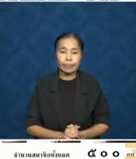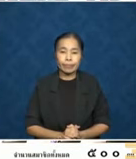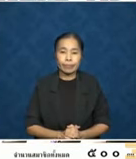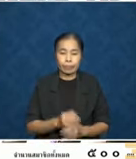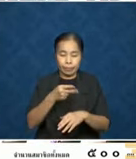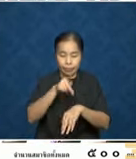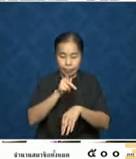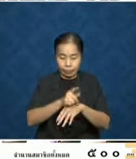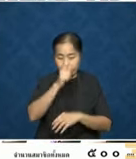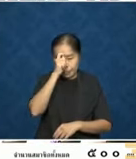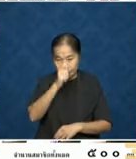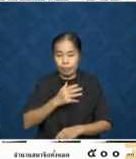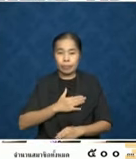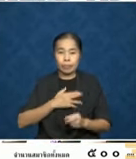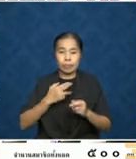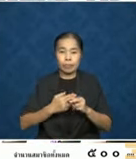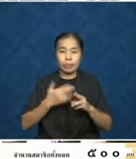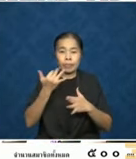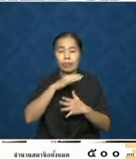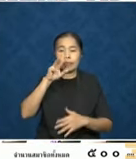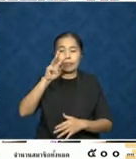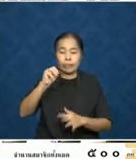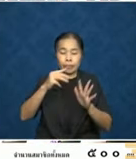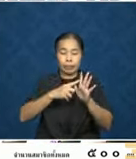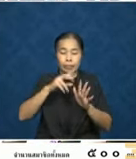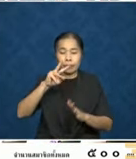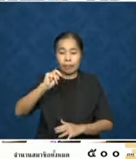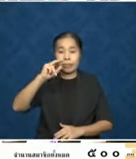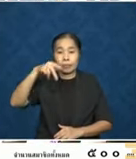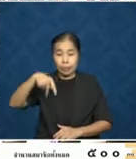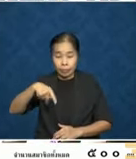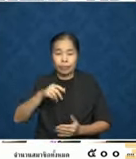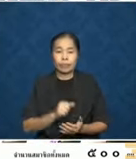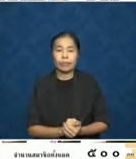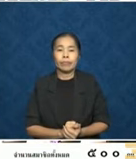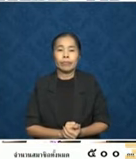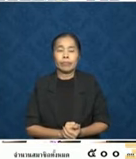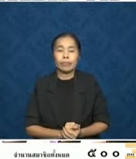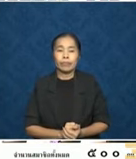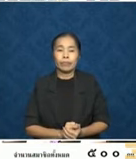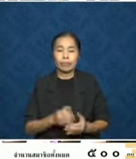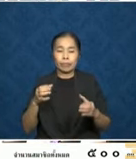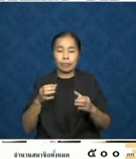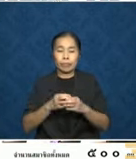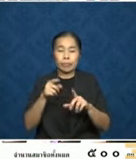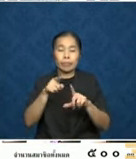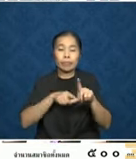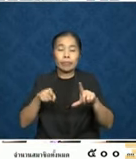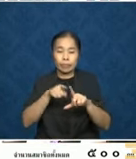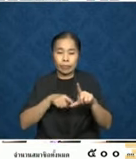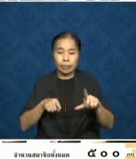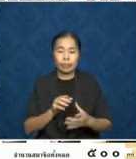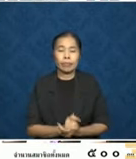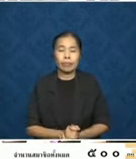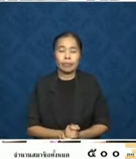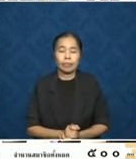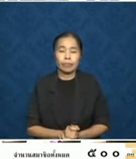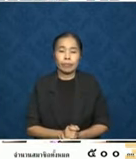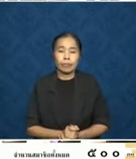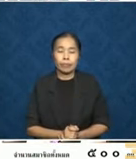านสภาที่เคารพกระผมมานพคีรีภูวดลสมาชิกสภาผู้แทนราษฎรพรรคก้าวไกลสัดส่วนชาติพันธุ์และชนเผ่าพื้นเมืองท่านประธ